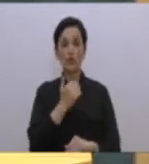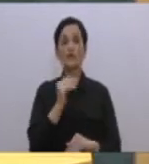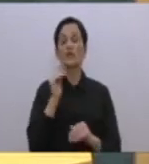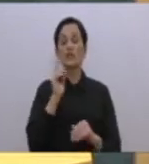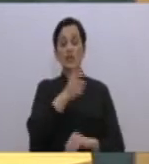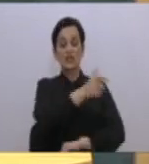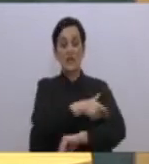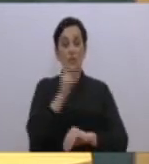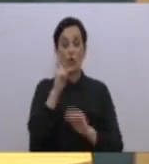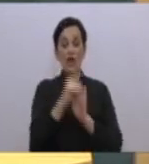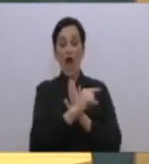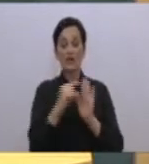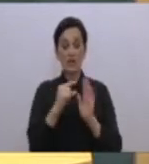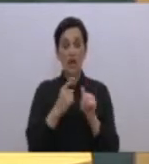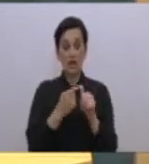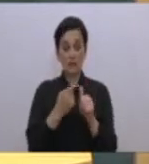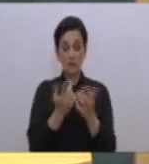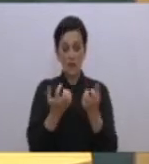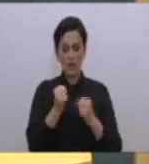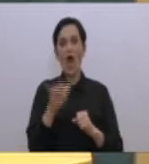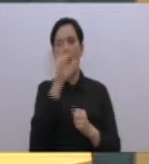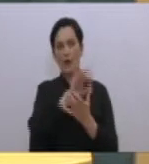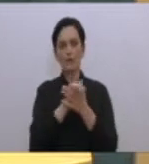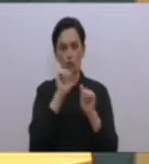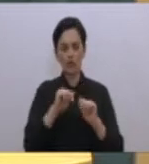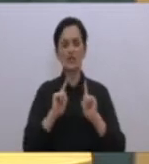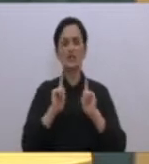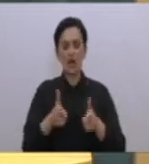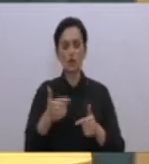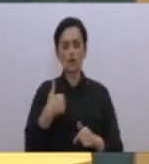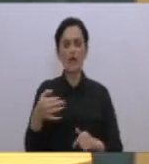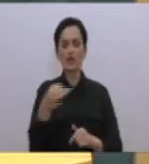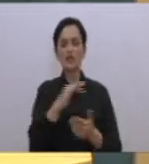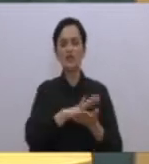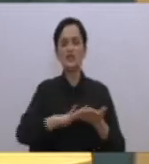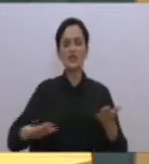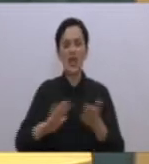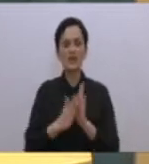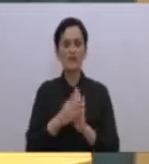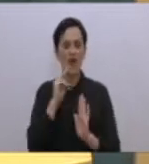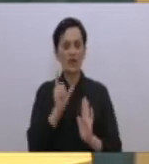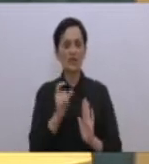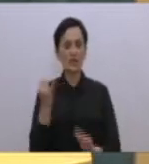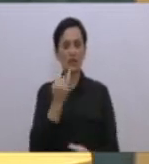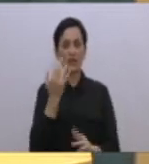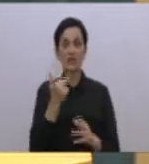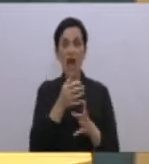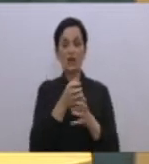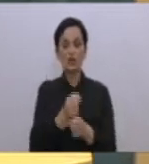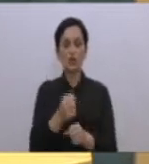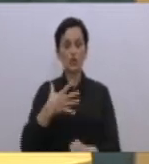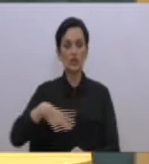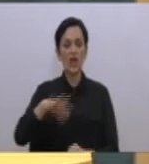სტატუსის მინიჭებით ევროკავშირს შეუძლია დაადასტუროს ჩვენი რეგიონისადმი გრძელვადიანი ინტერესი და შეზღუდოს